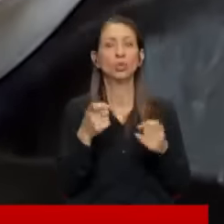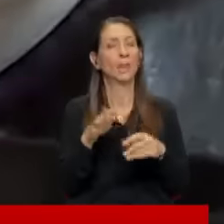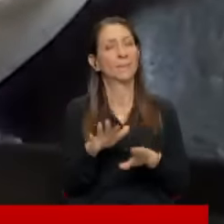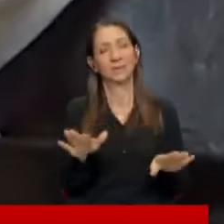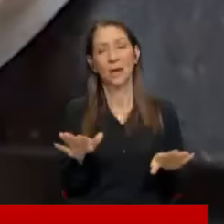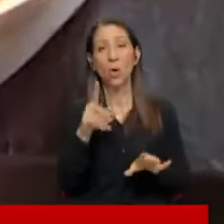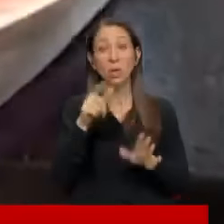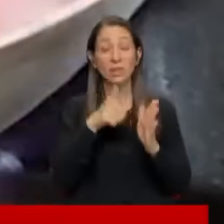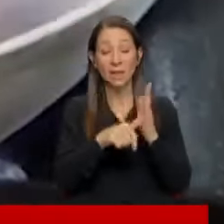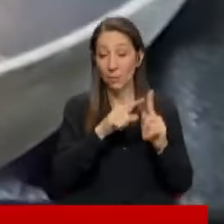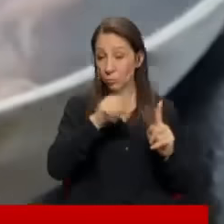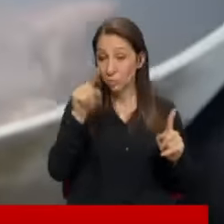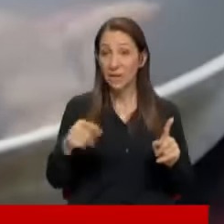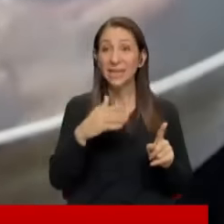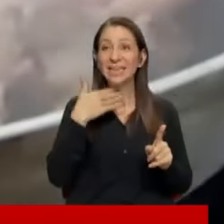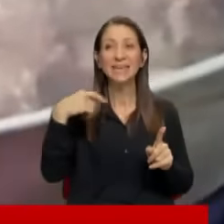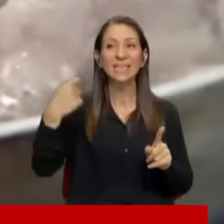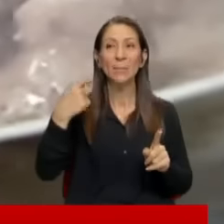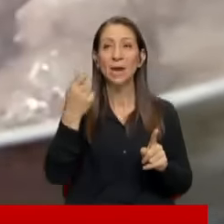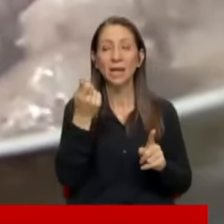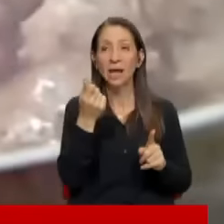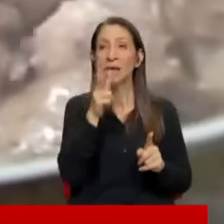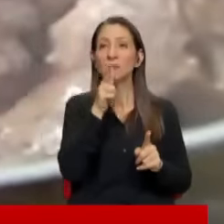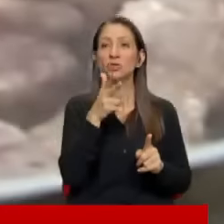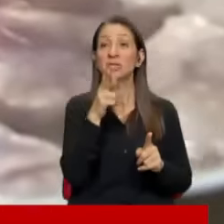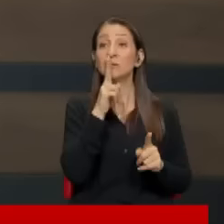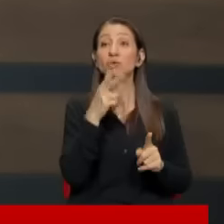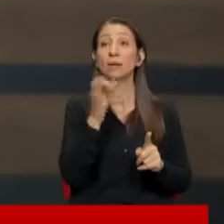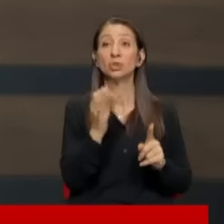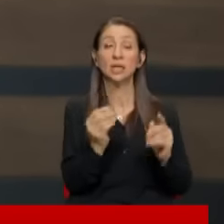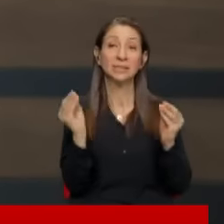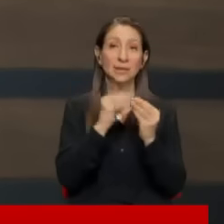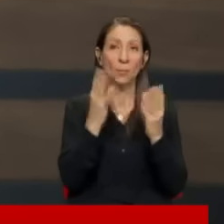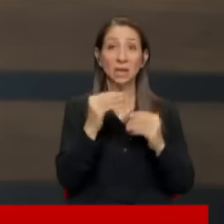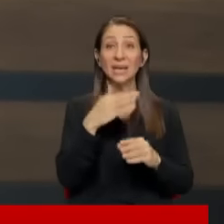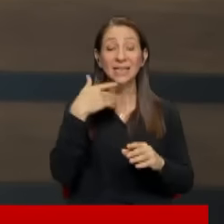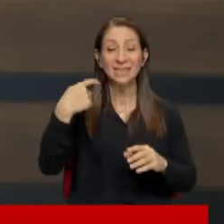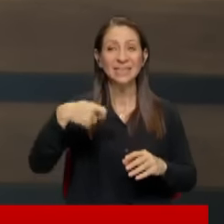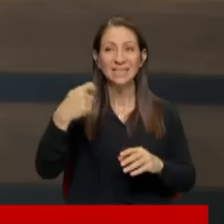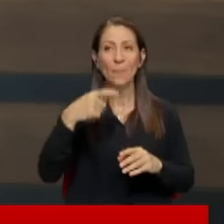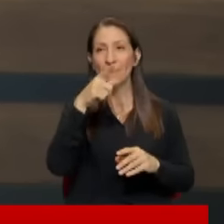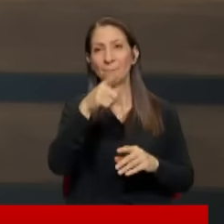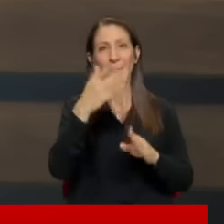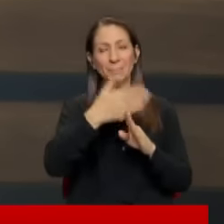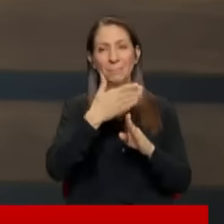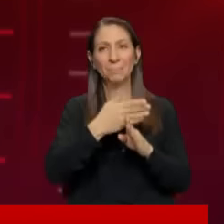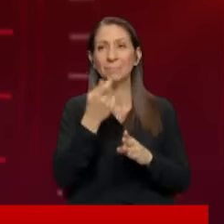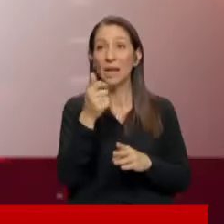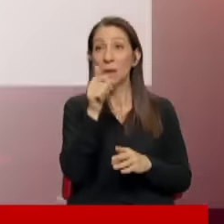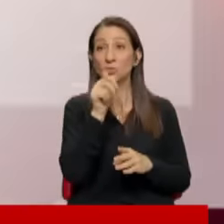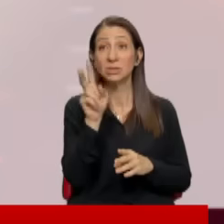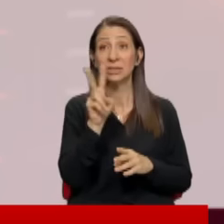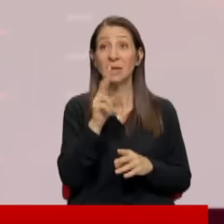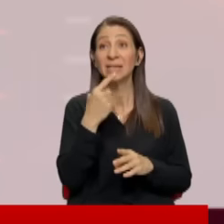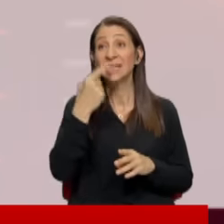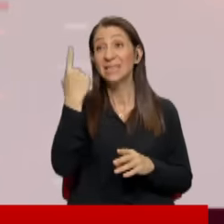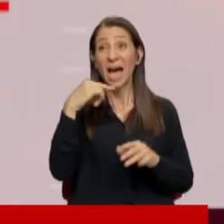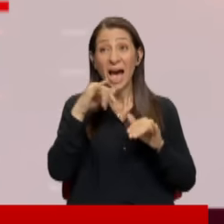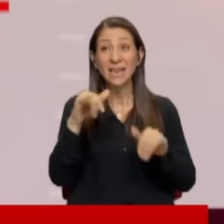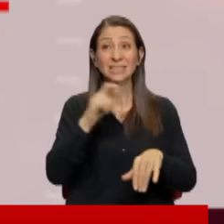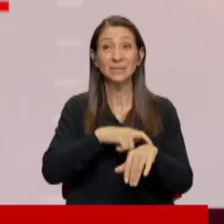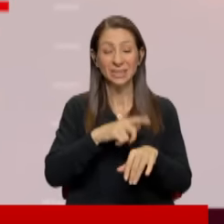bulunamadı. O tarihten bugüne kıymanın fiyatı 260 lira arttı. Kasaplarda kıymanın kilosu 620 lira. Geçen yılın aynı